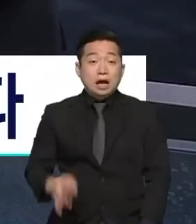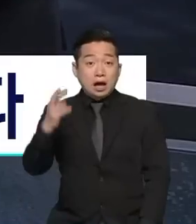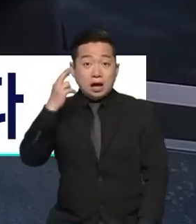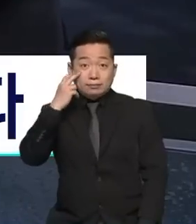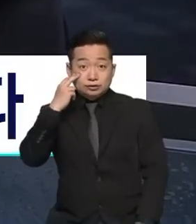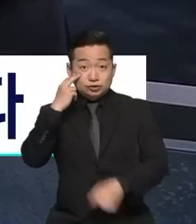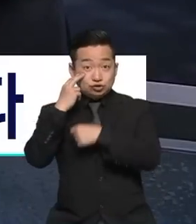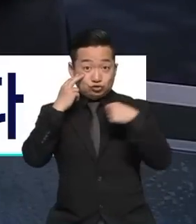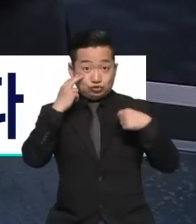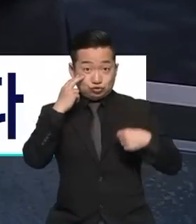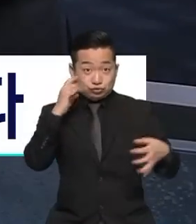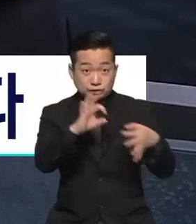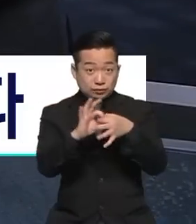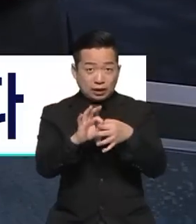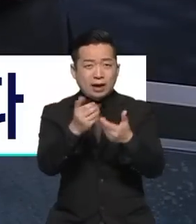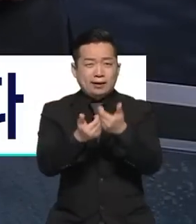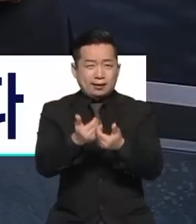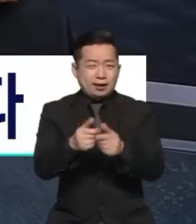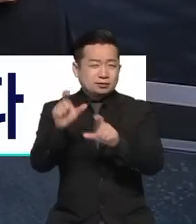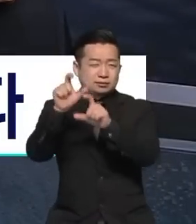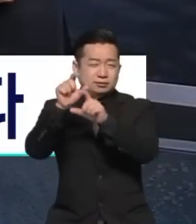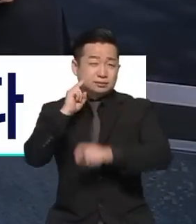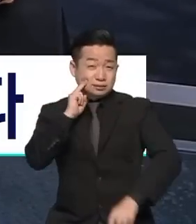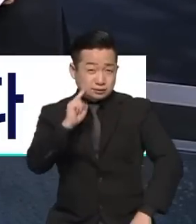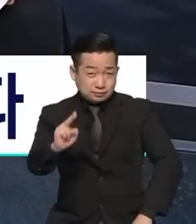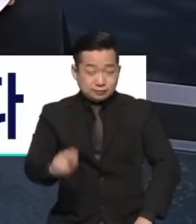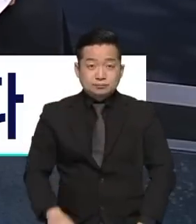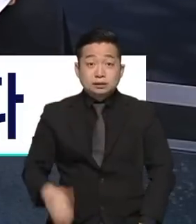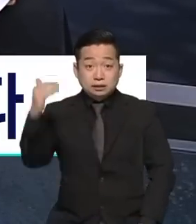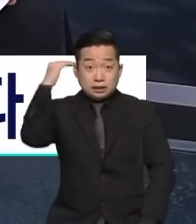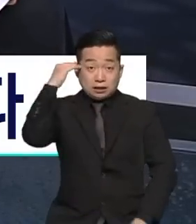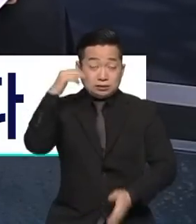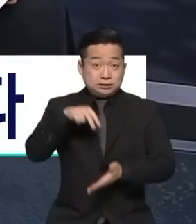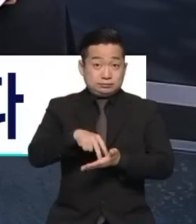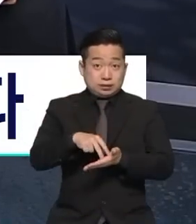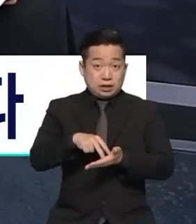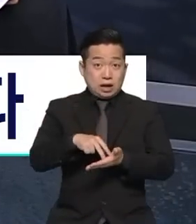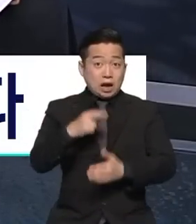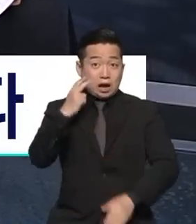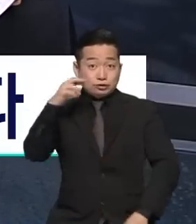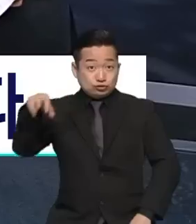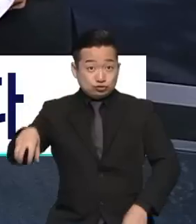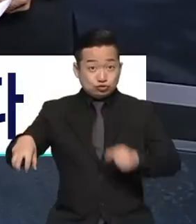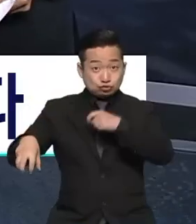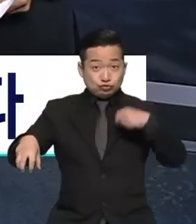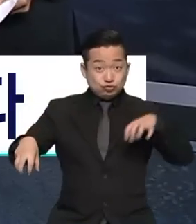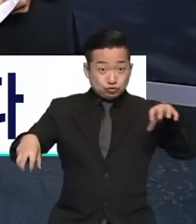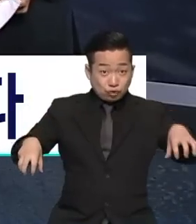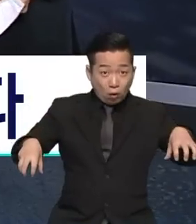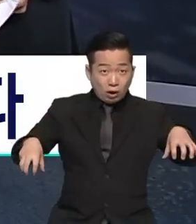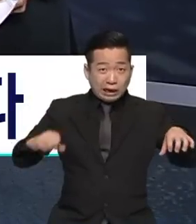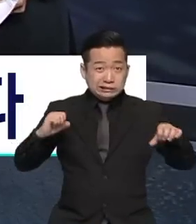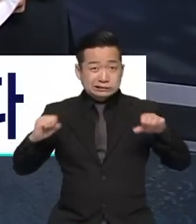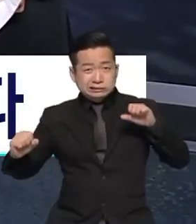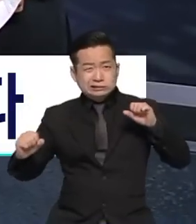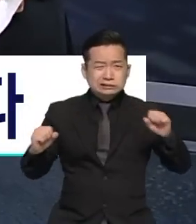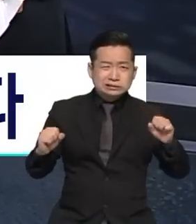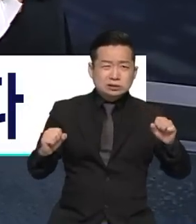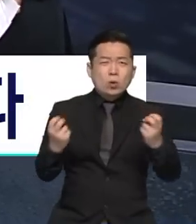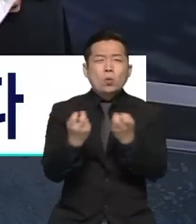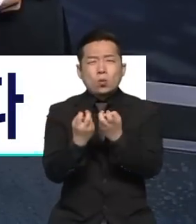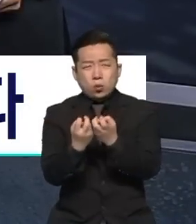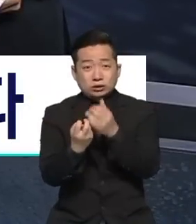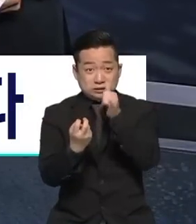미국과 중국 사이의 갈등의 골이 갈수록 깊어지면서 우리 기업들은 미국이냐 중국이냐 선택에 내몰리고